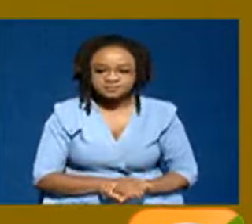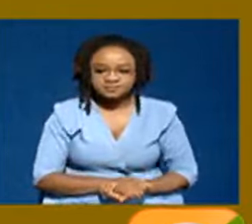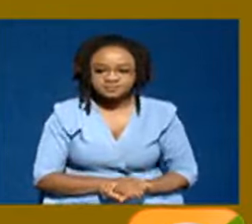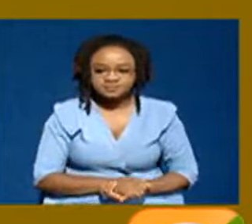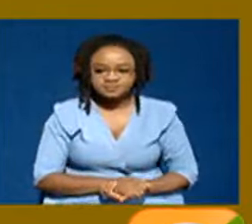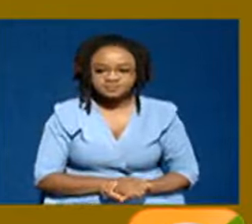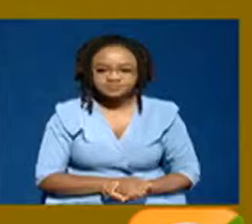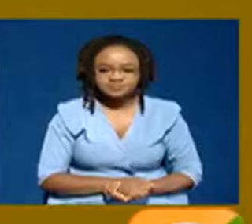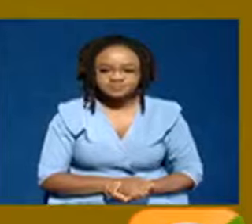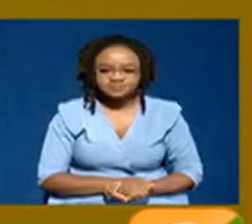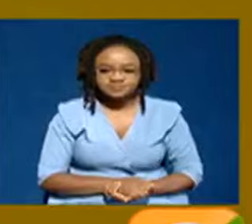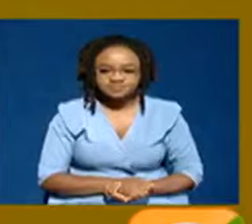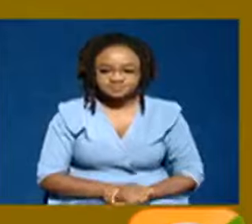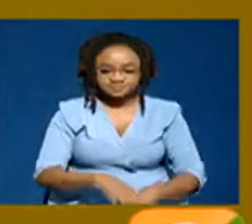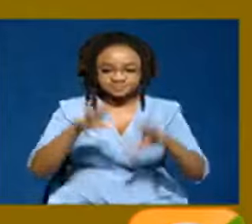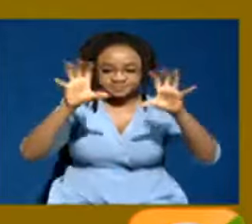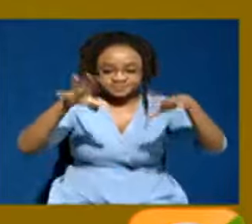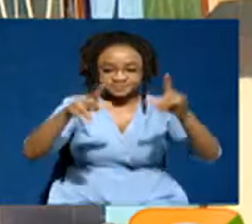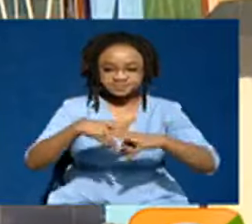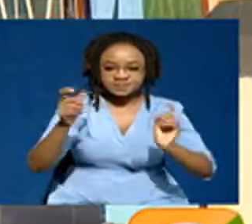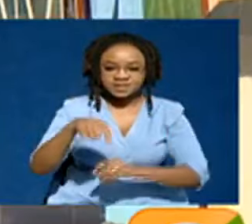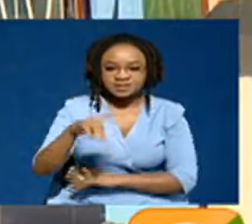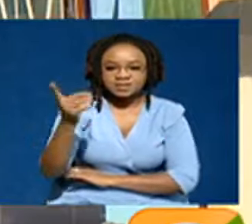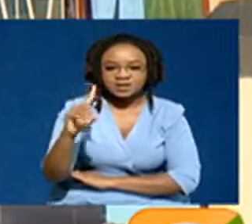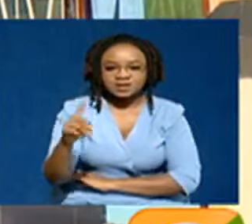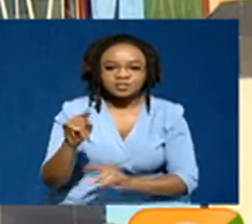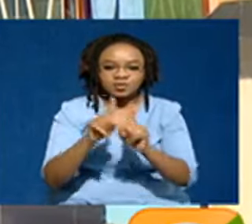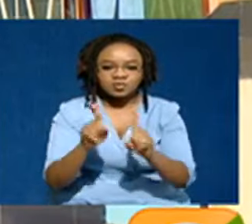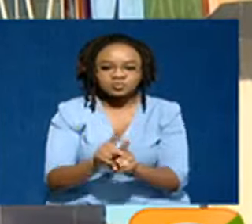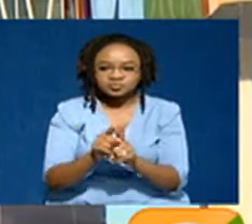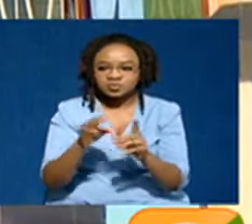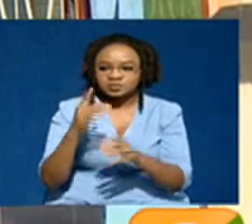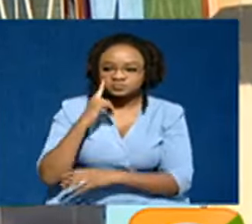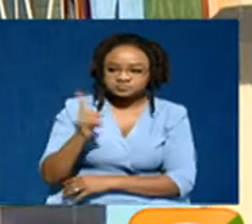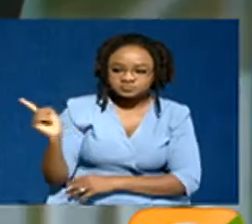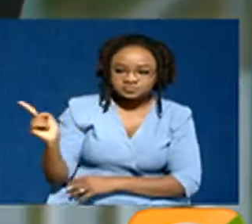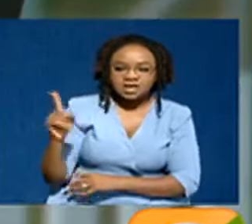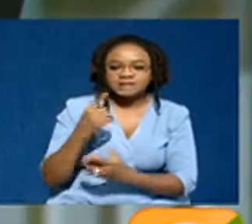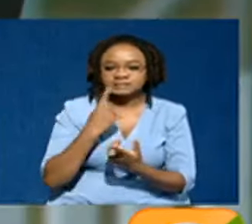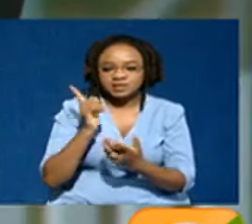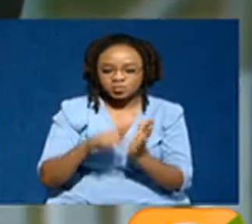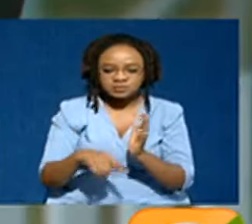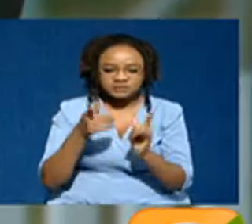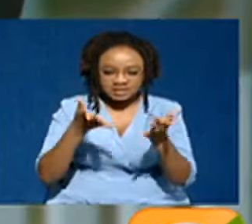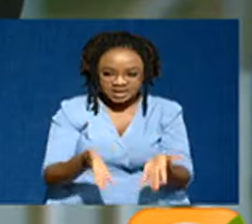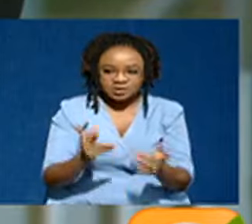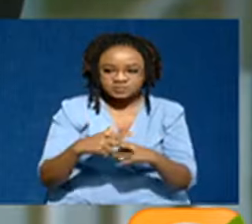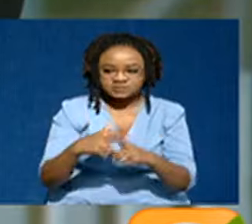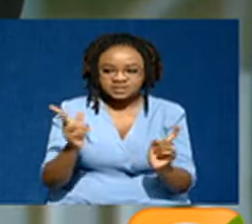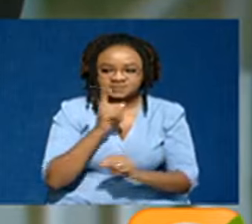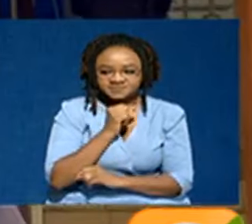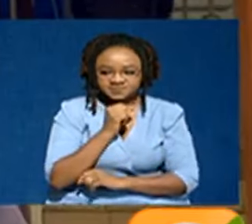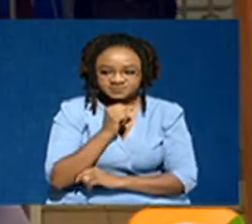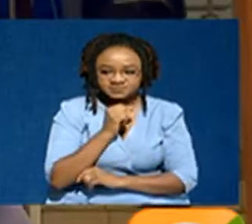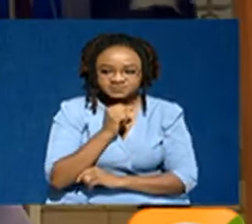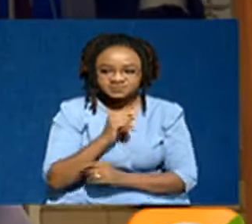Mvua kubwa ilianza kunyesha Nairobi wikendi iliyopita na idara ya utabiri wa hali ya anga inasema huu ndio mwanzo wa msimu huu wa